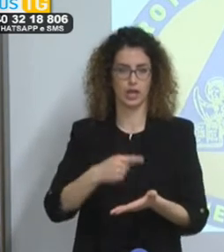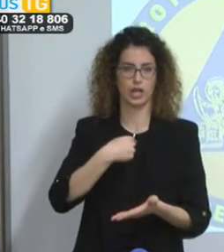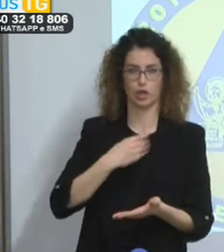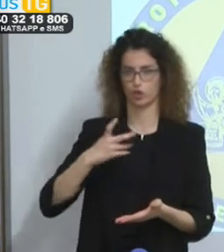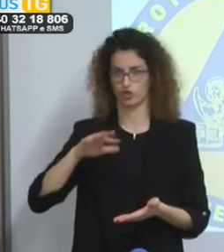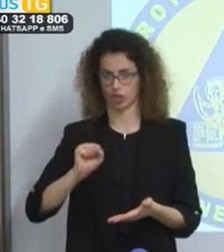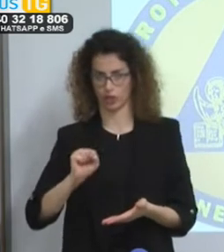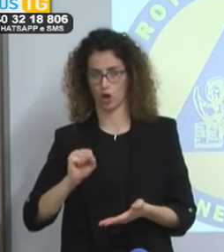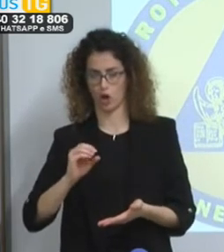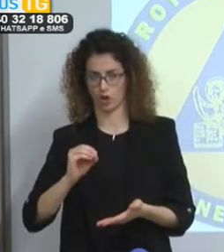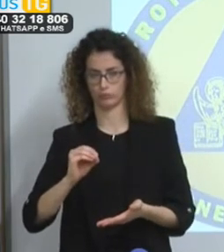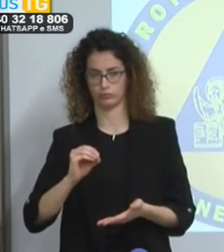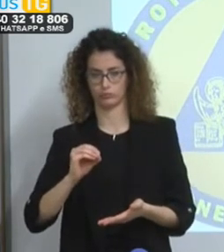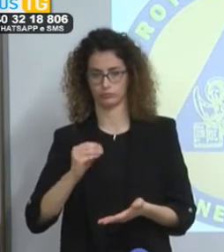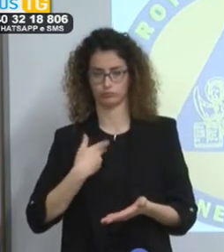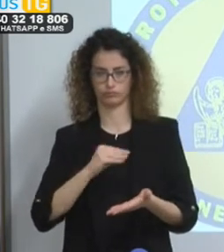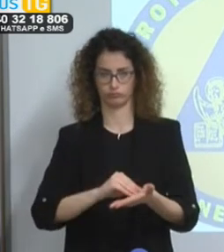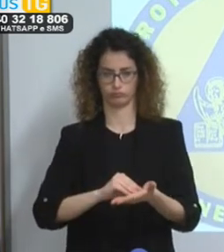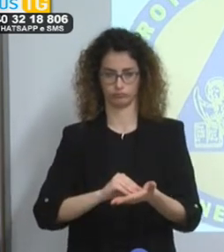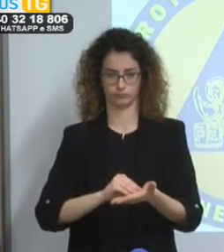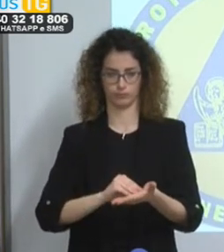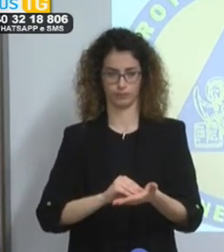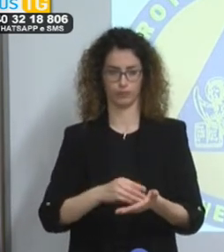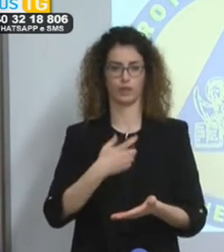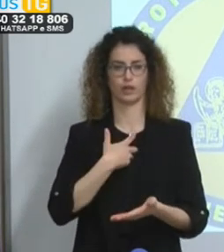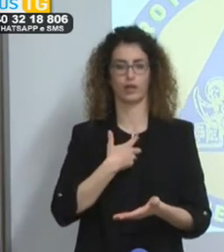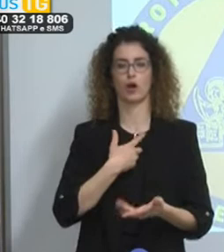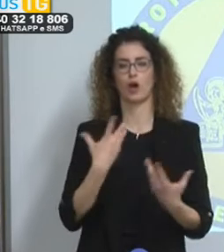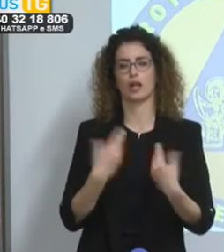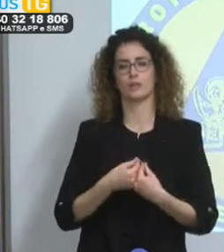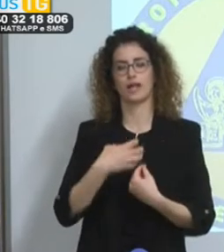Cirio, quindi io ci sarò con l'assessore Donazan.